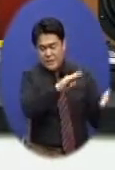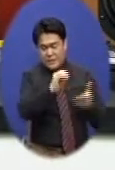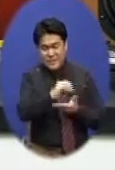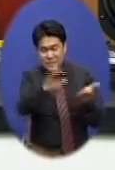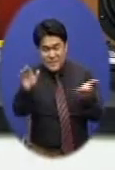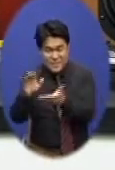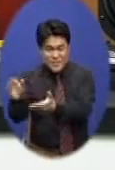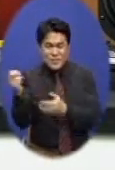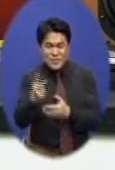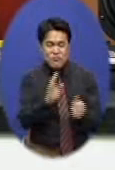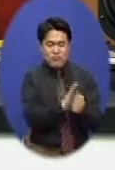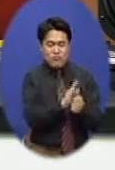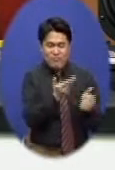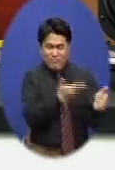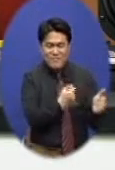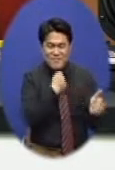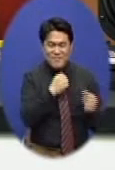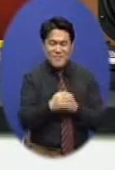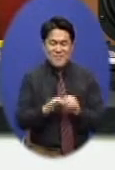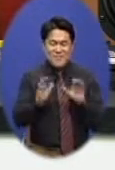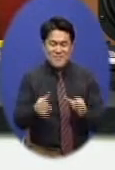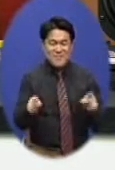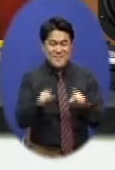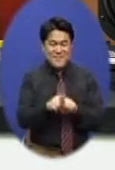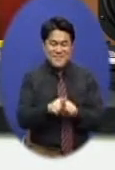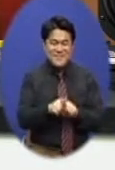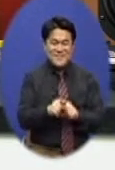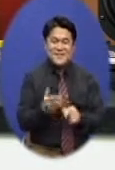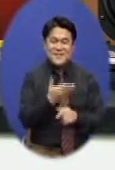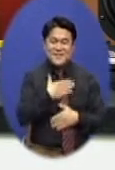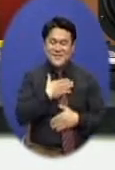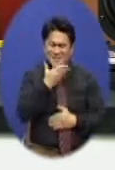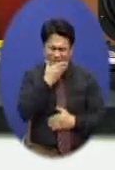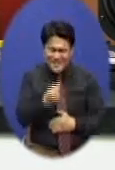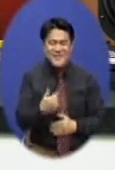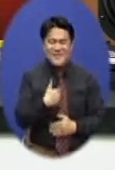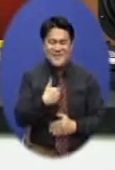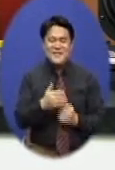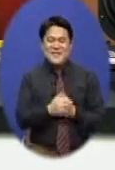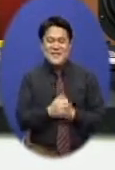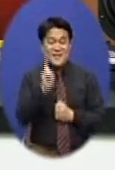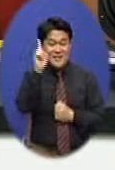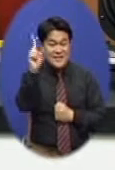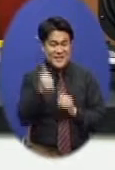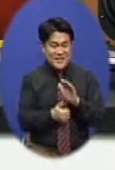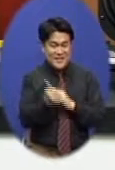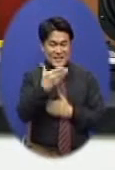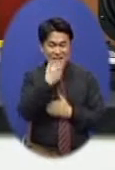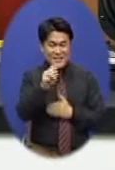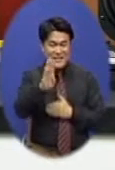오늘 손길을 또 준비하겠습니다. 그렇습니다. 오늘도 함께해서 여러분 너무너무 행복했고요. 네. 네, 내일의